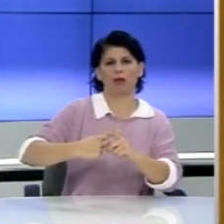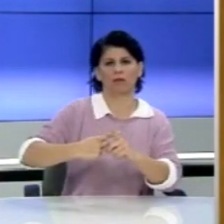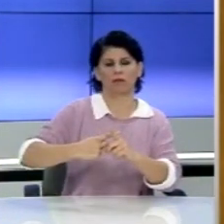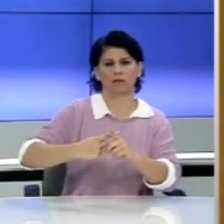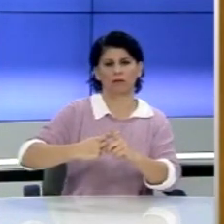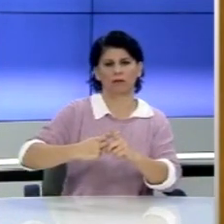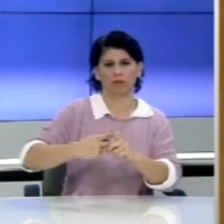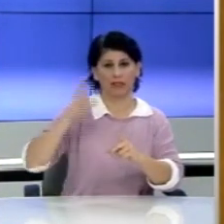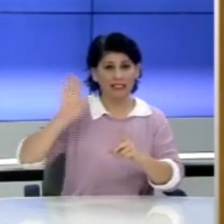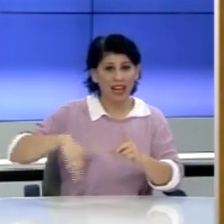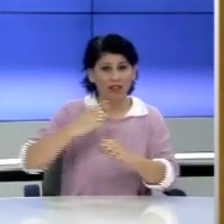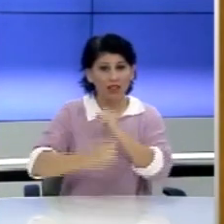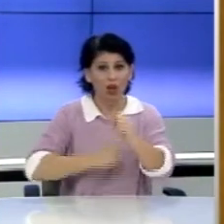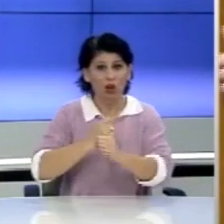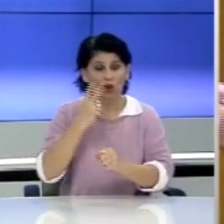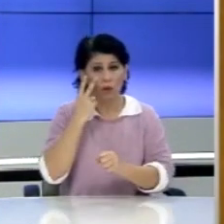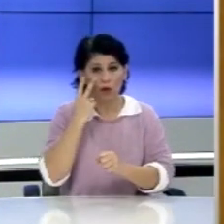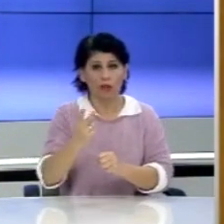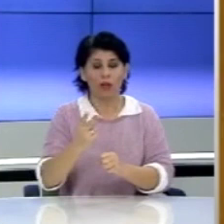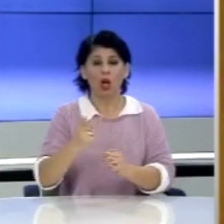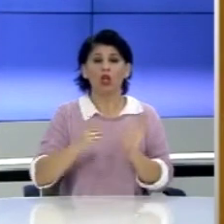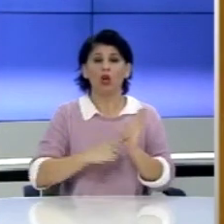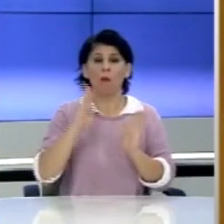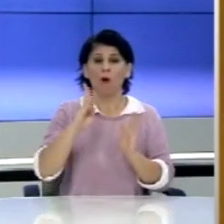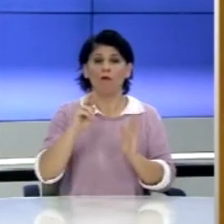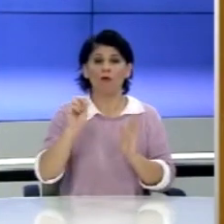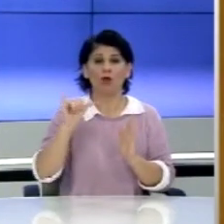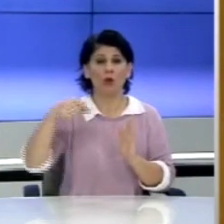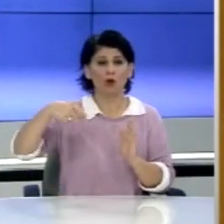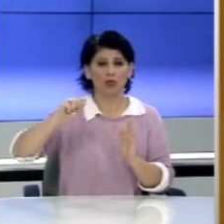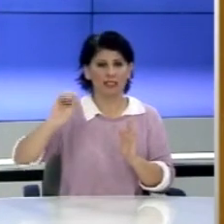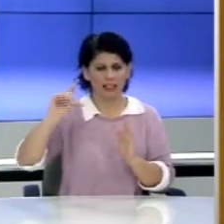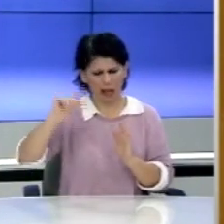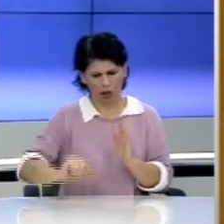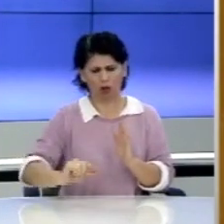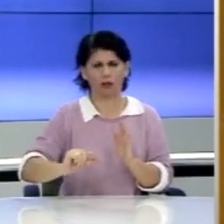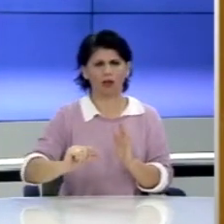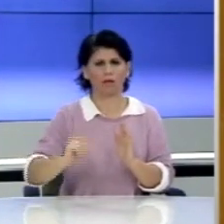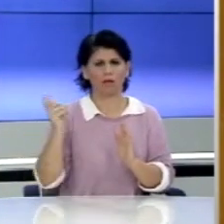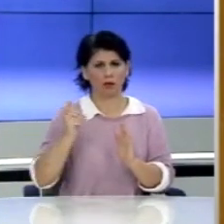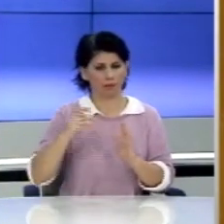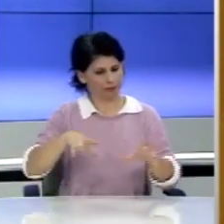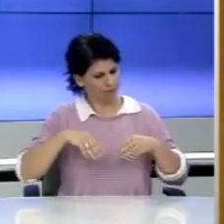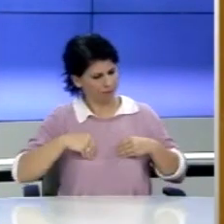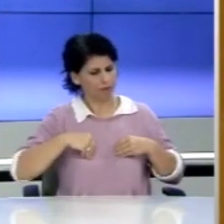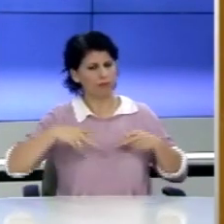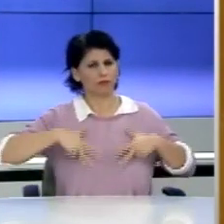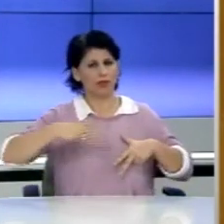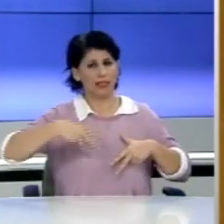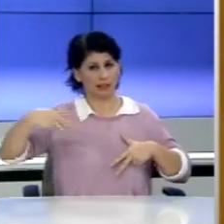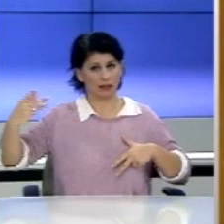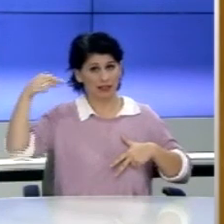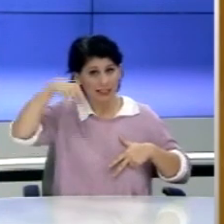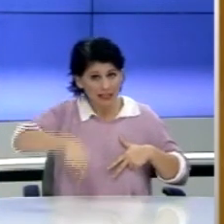μόνο τα τελευταία χρόνια. Νόμος Βρούτσι για τον κατώτατο μισθό υιοθετήθηκε από την κυβέρνηση ΣΥΡΙΖΑ και